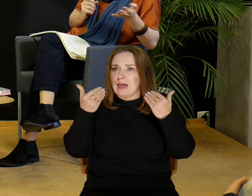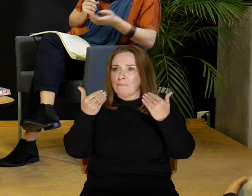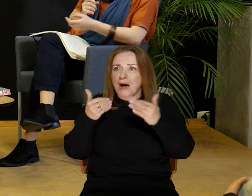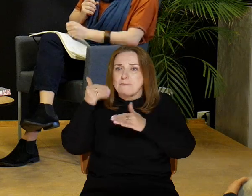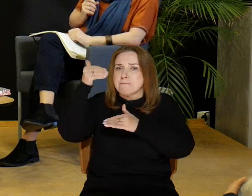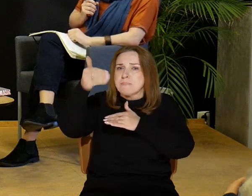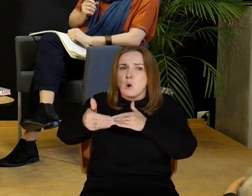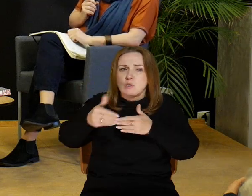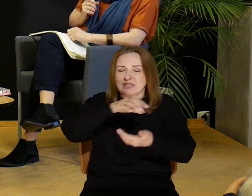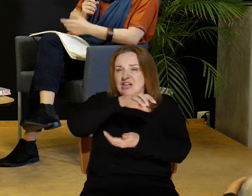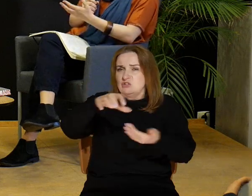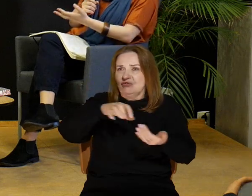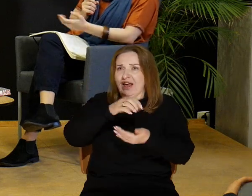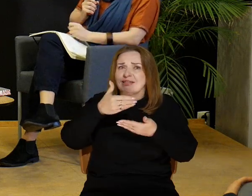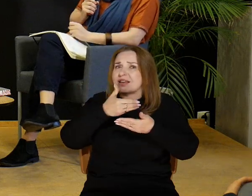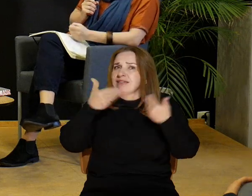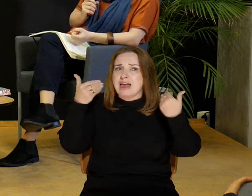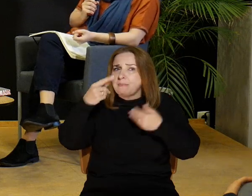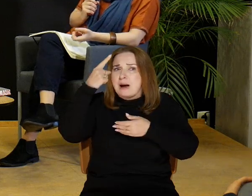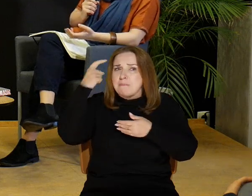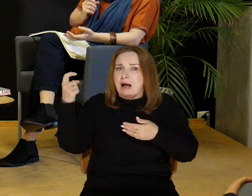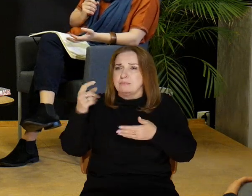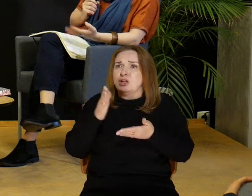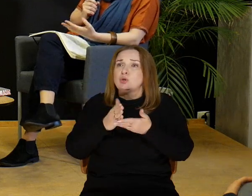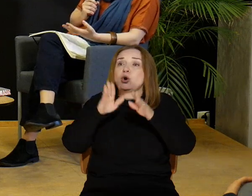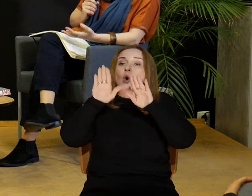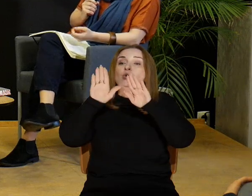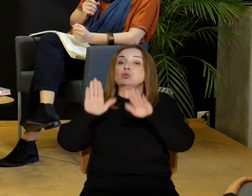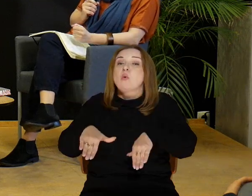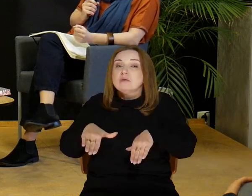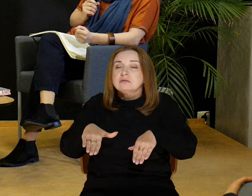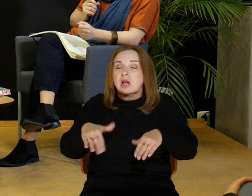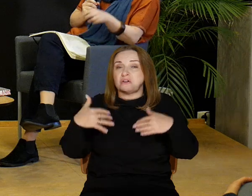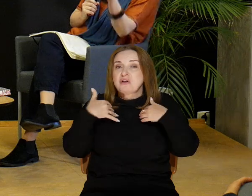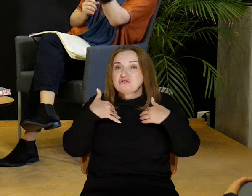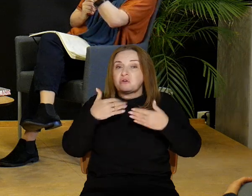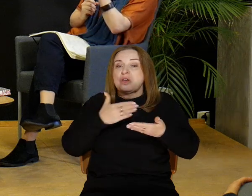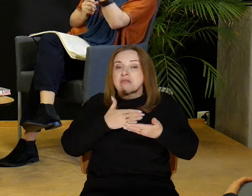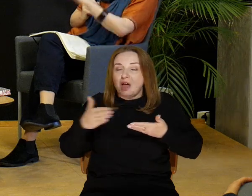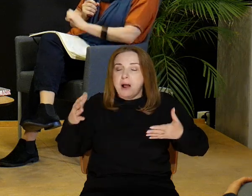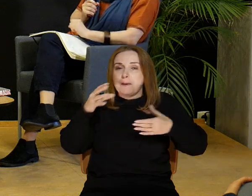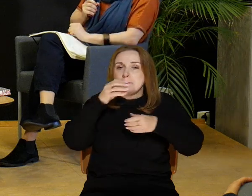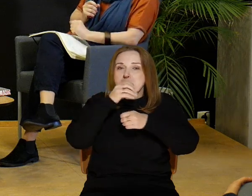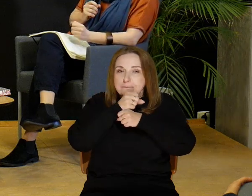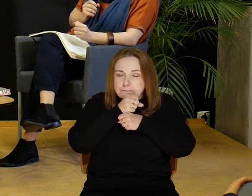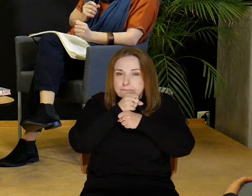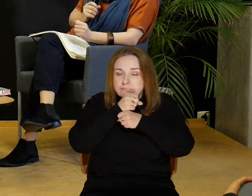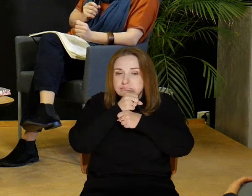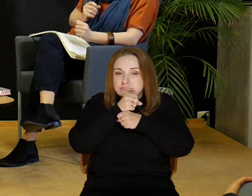tej pamięci. Jest to milczenie, z którym się zostaje, którego się nie opowiada poza tymi oficjalnymi